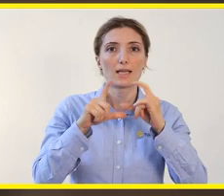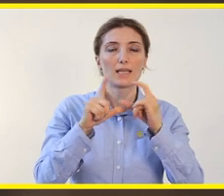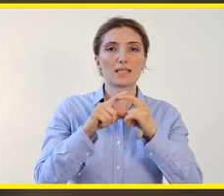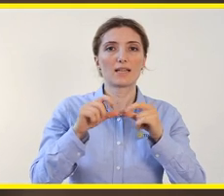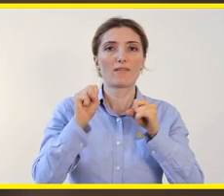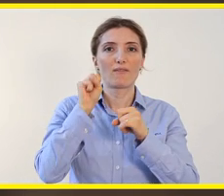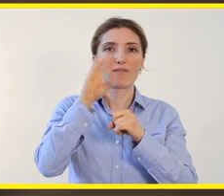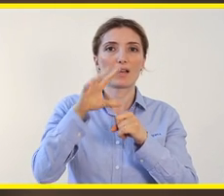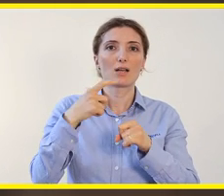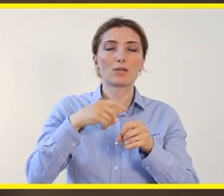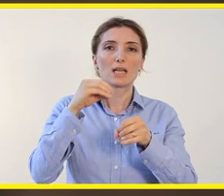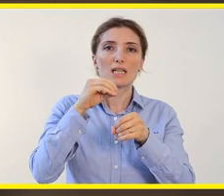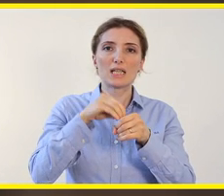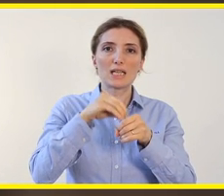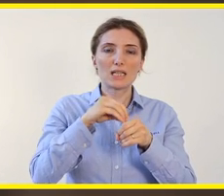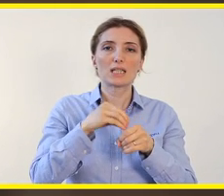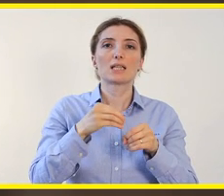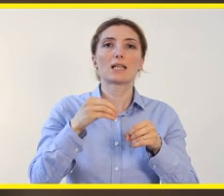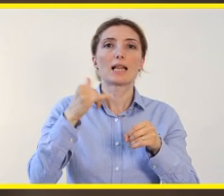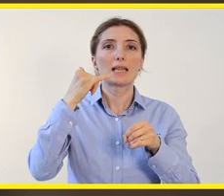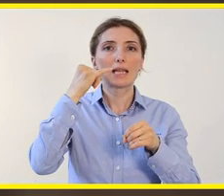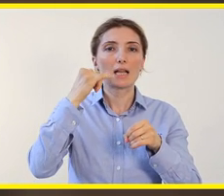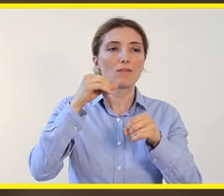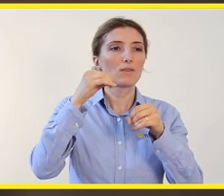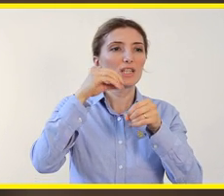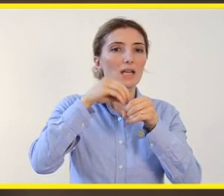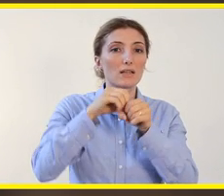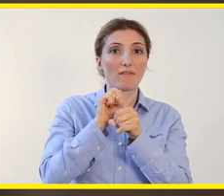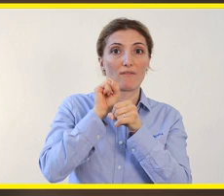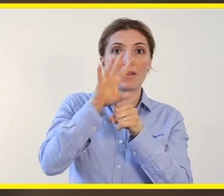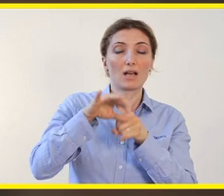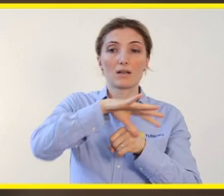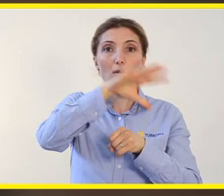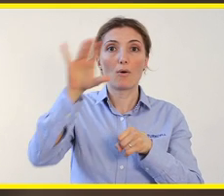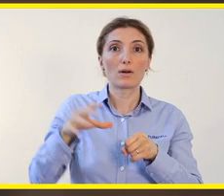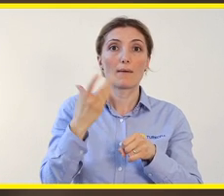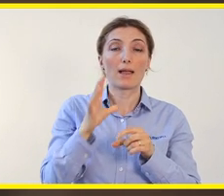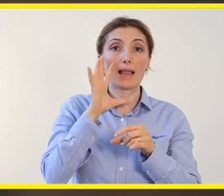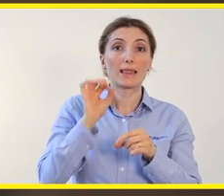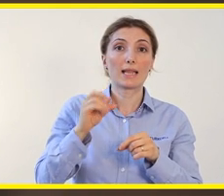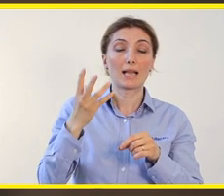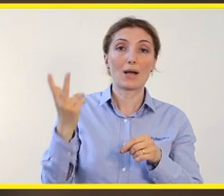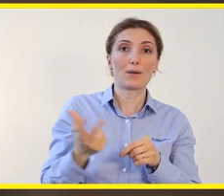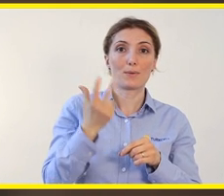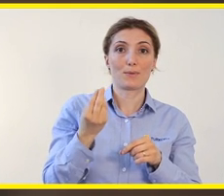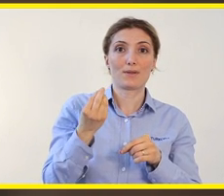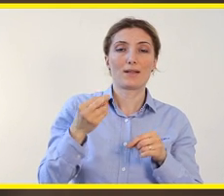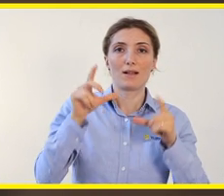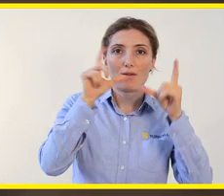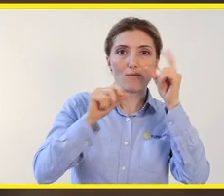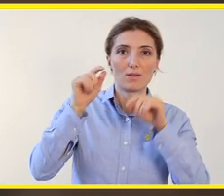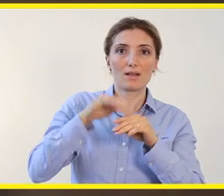HDR flash özelliği ile telefonunuzun flaşı ile ortam ışığı birleşir ve böylece daha etkileyici fotoğraflar çekebilirsiniz. Bunun